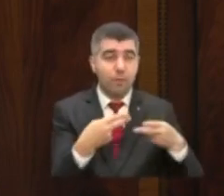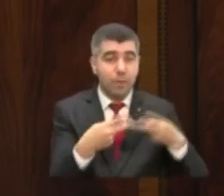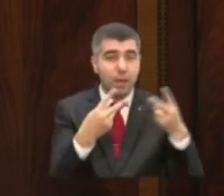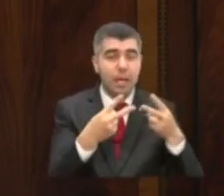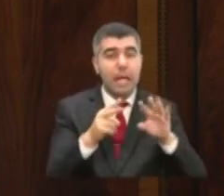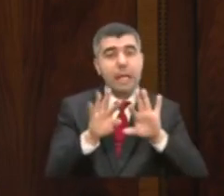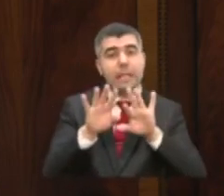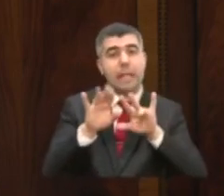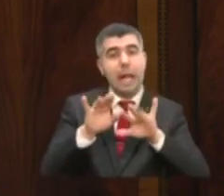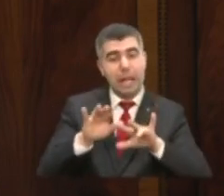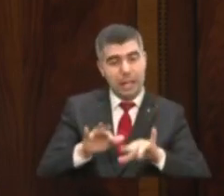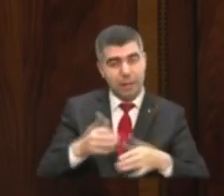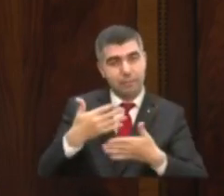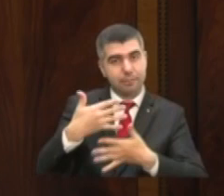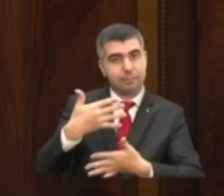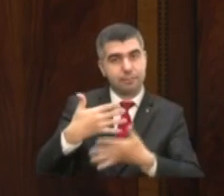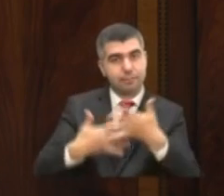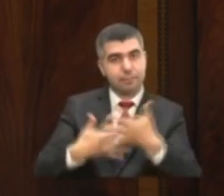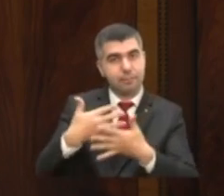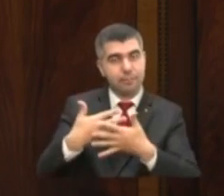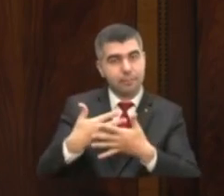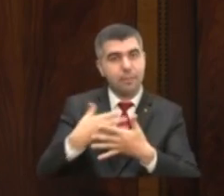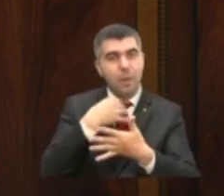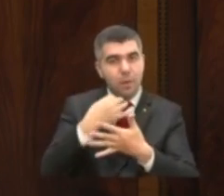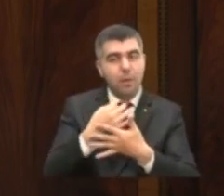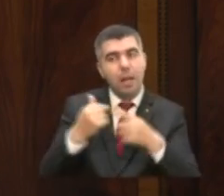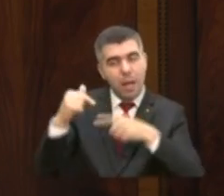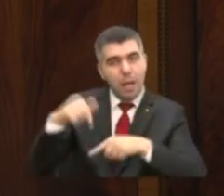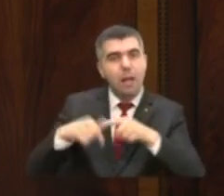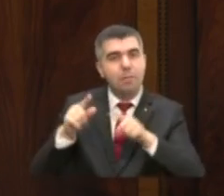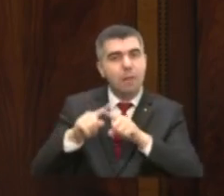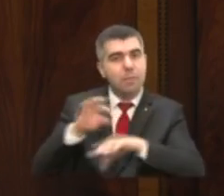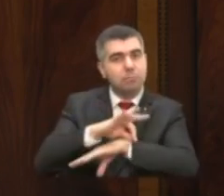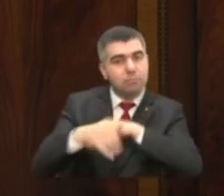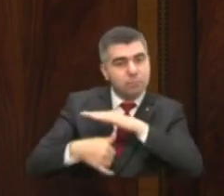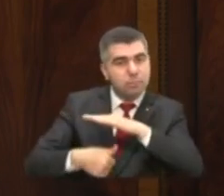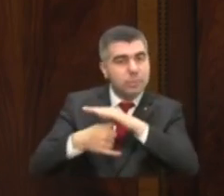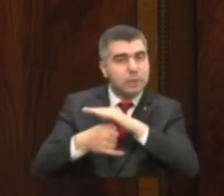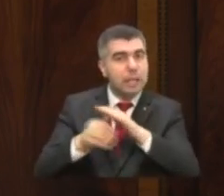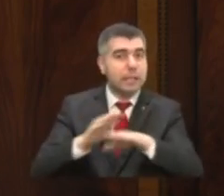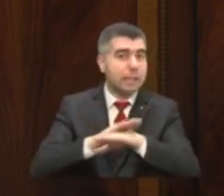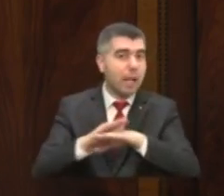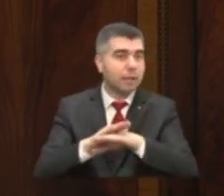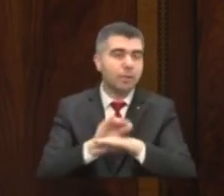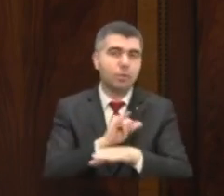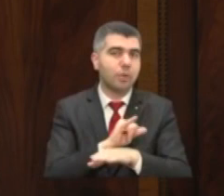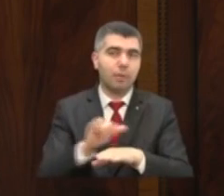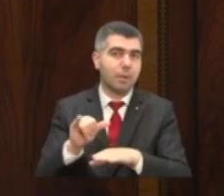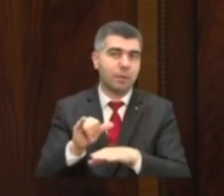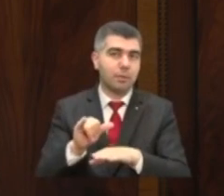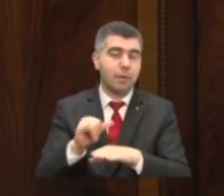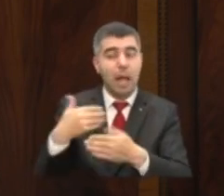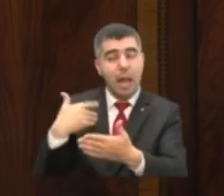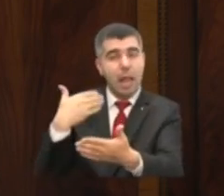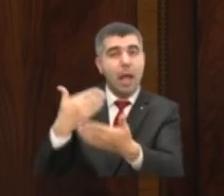الدستورية اللي عندكم أعضاء فيها واللي راه ما تيمارسوا السياسة، آخرها المجلس الأعلى